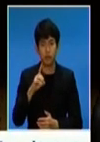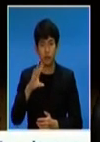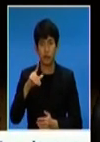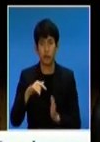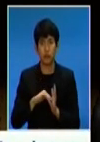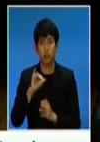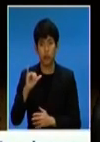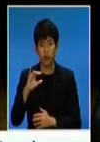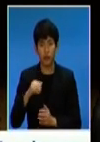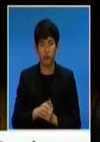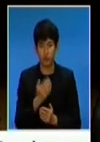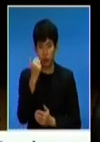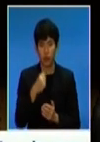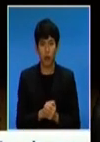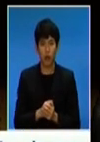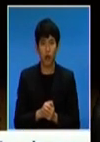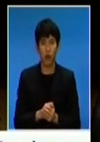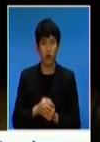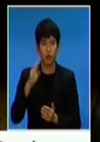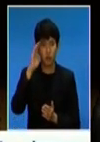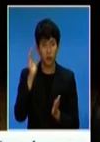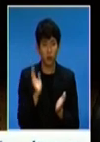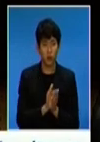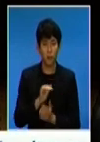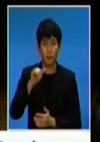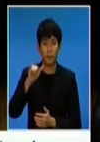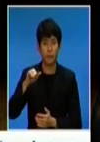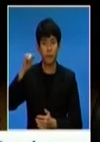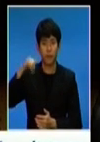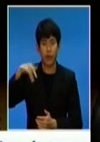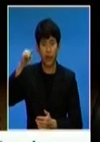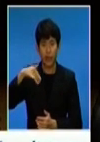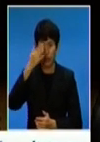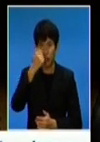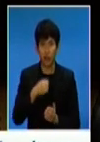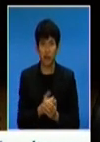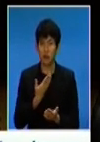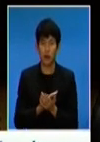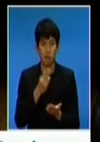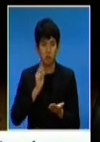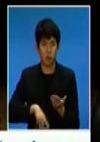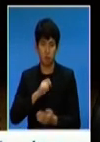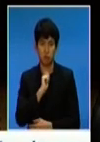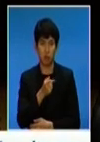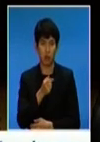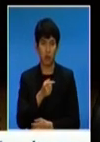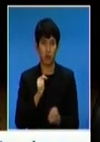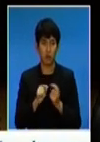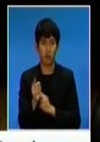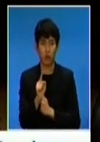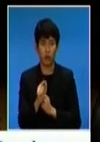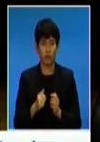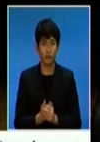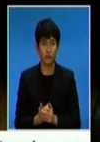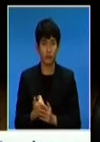บุกโรงพักพญาไทผมตกใจบุกไปทำไมท่านไปเสียค่าปรับนะไปเสียค่าปรับใ